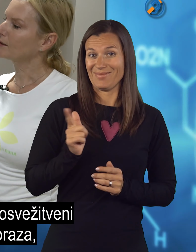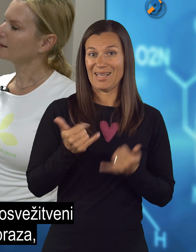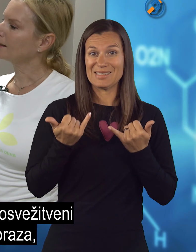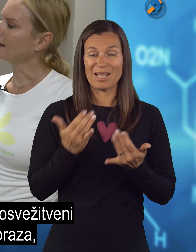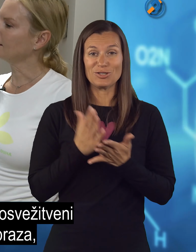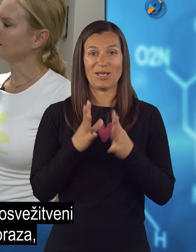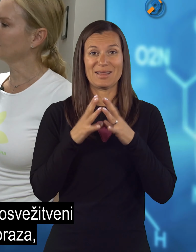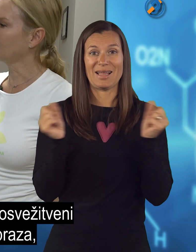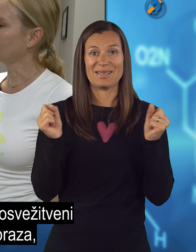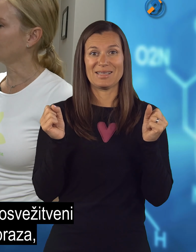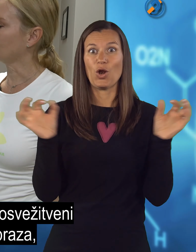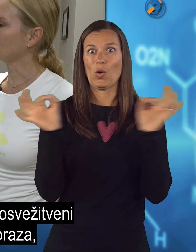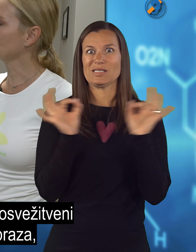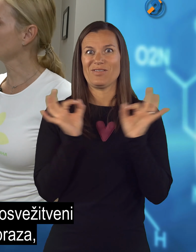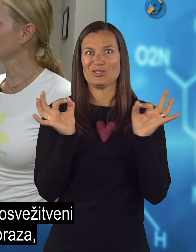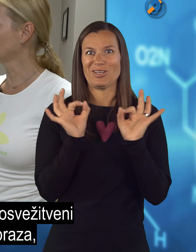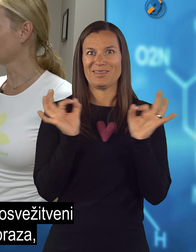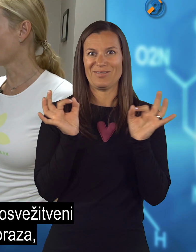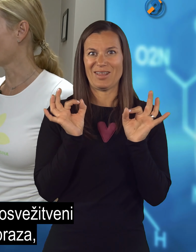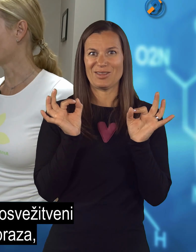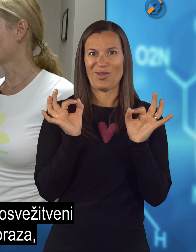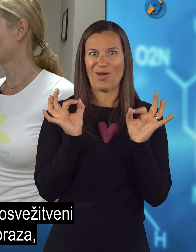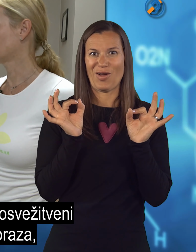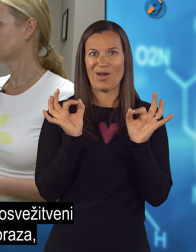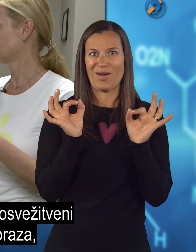Midve so sedaj naredile